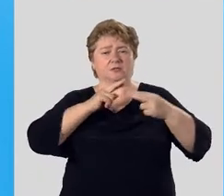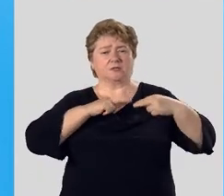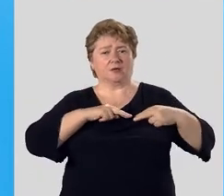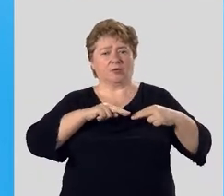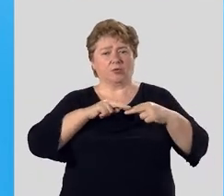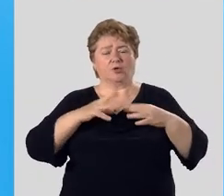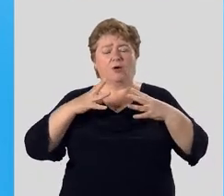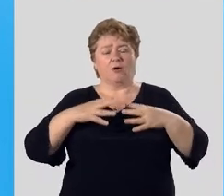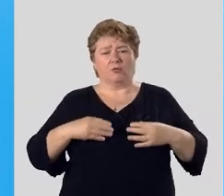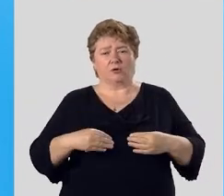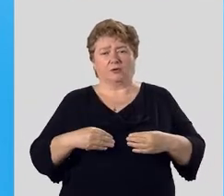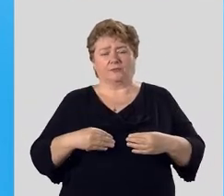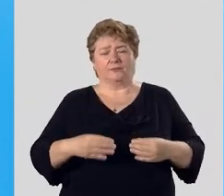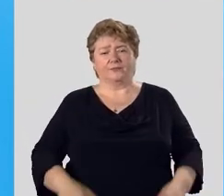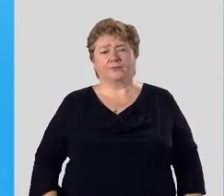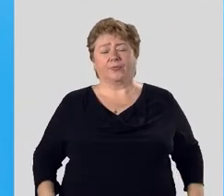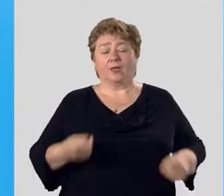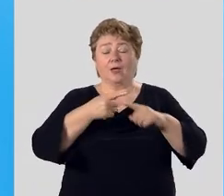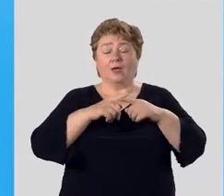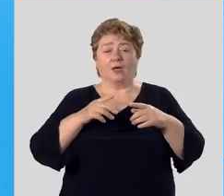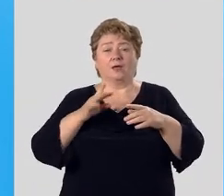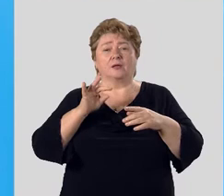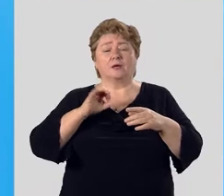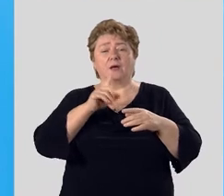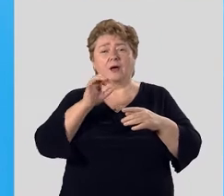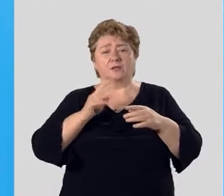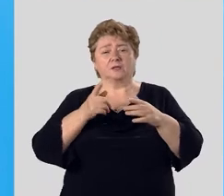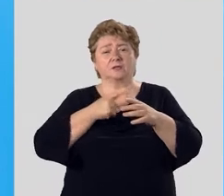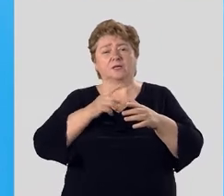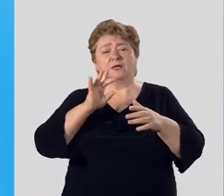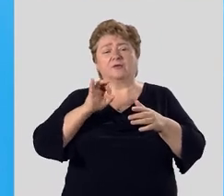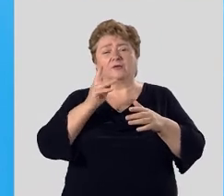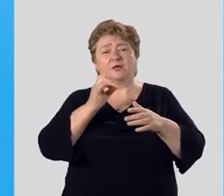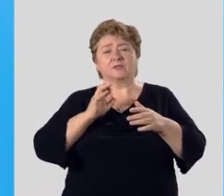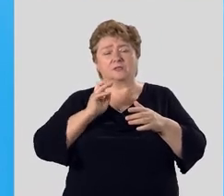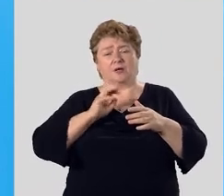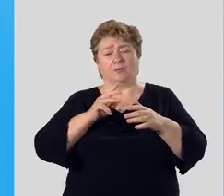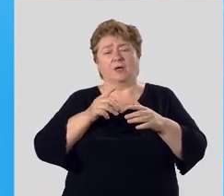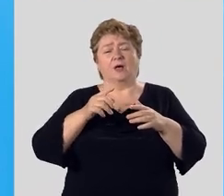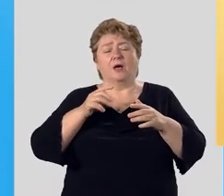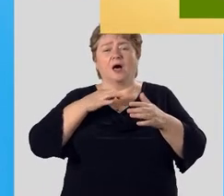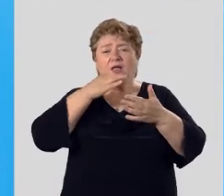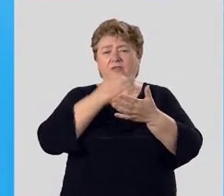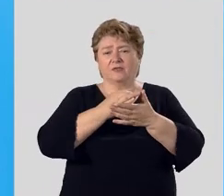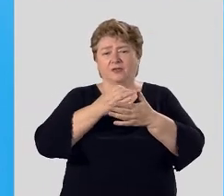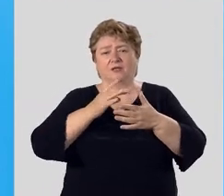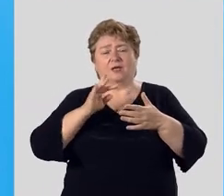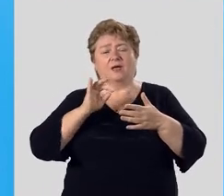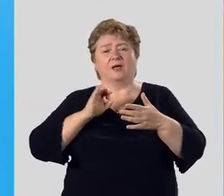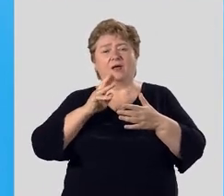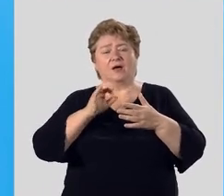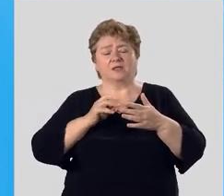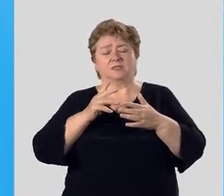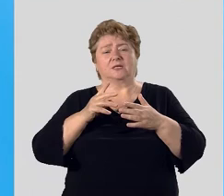работа органа. Эта реакция называется рефлексом, то есть ответной реакцией